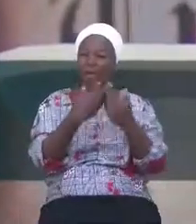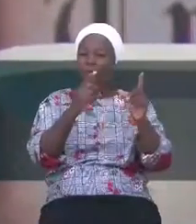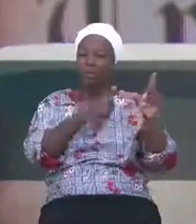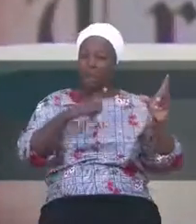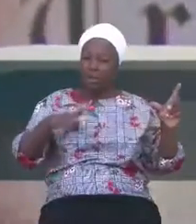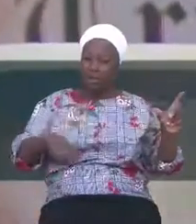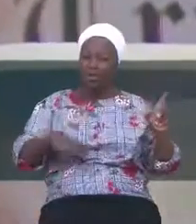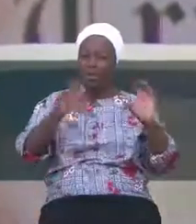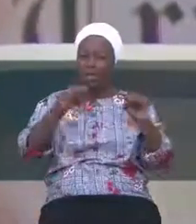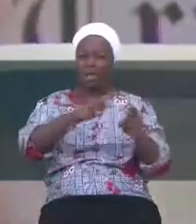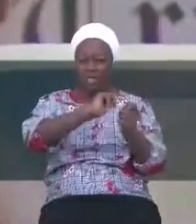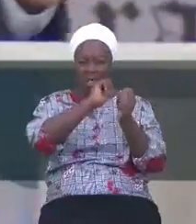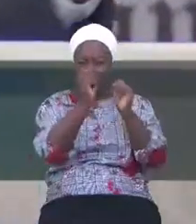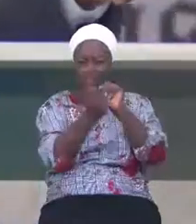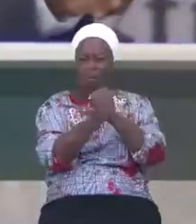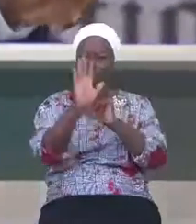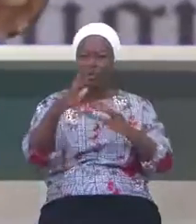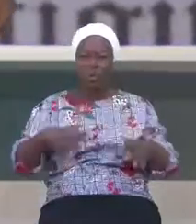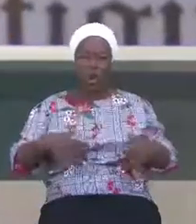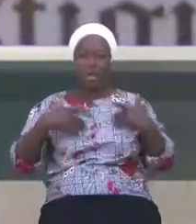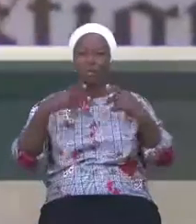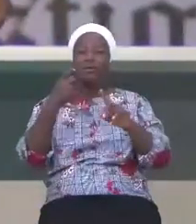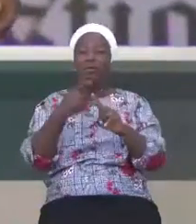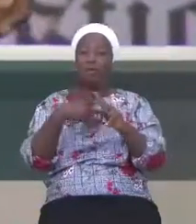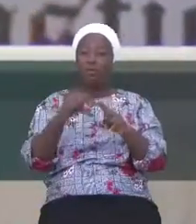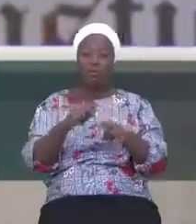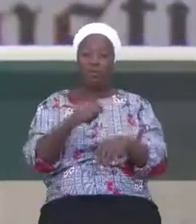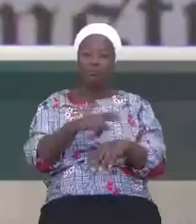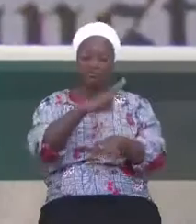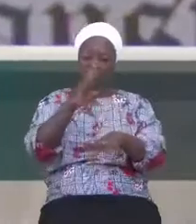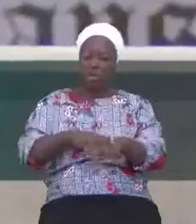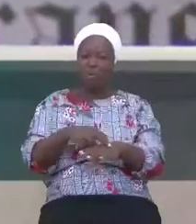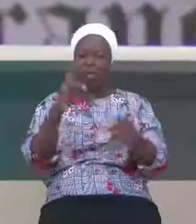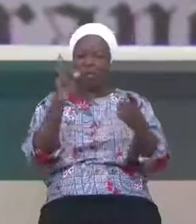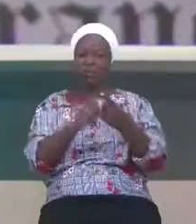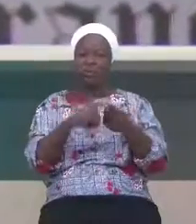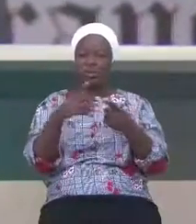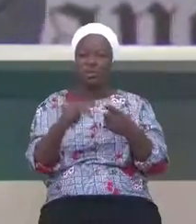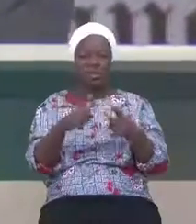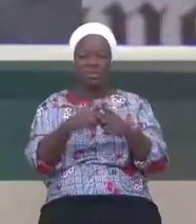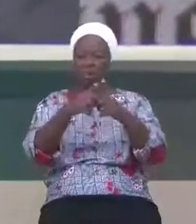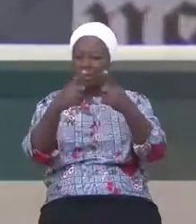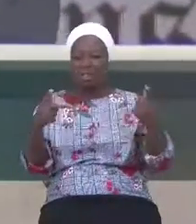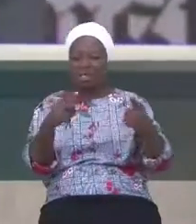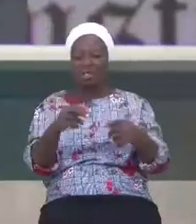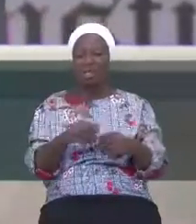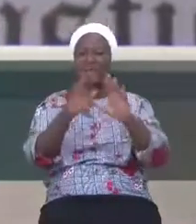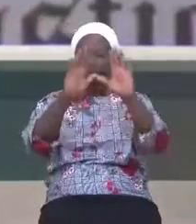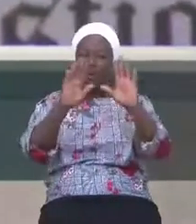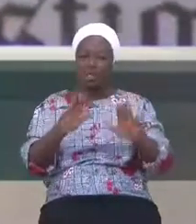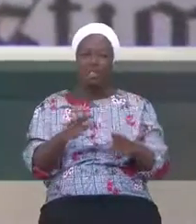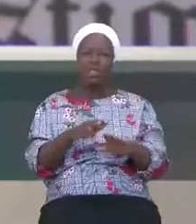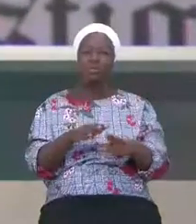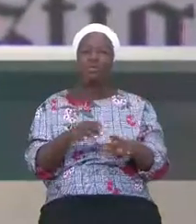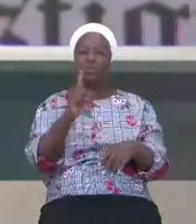Seigneur peut te transformer ta vie de l'ordinaire pour qu'elle soit extraordinaire? Quand il